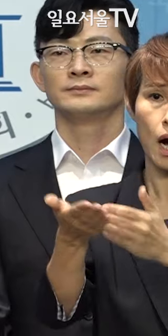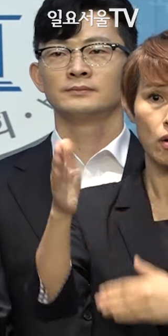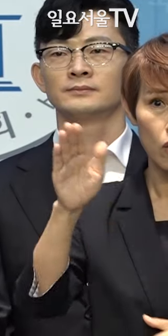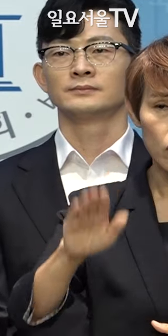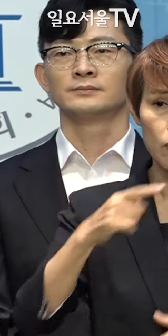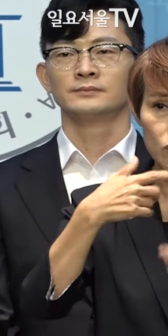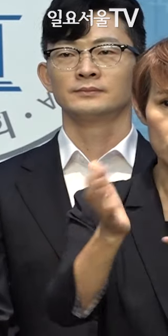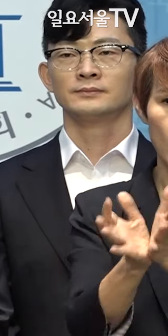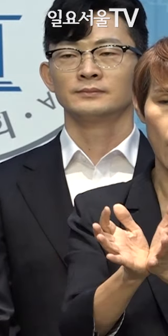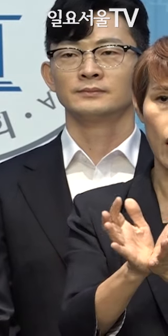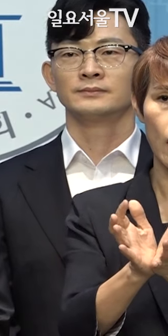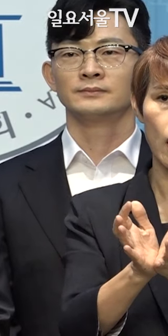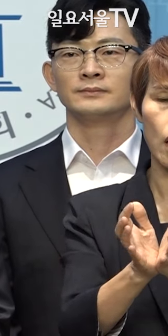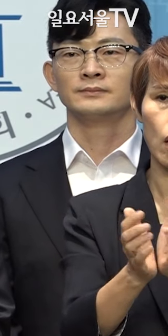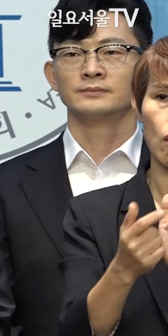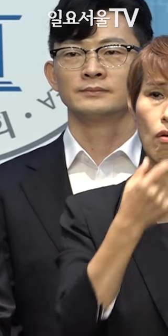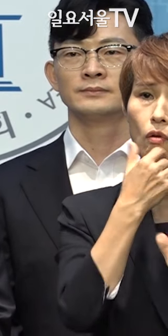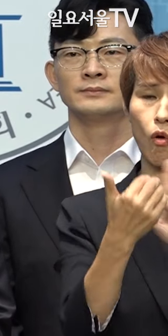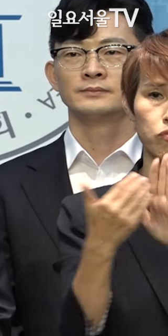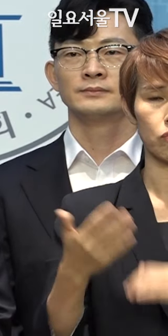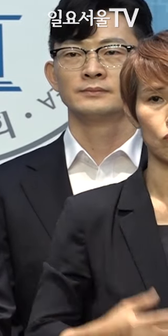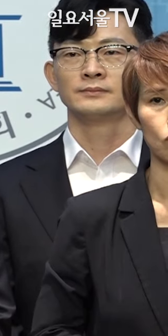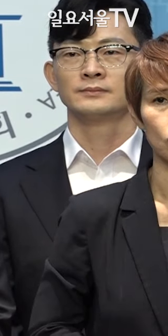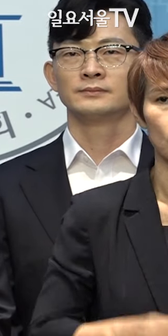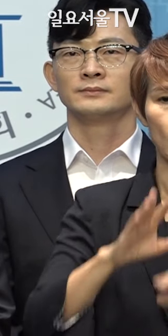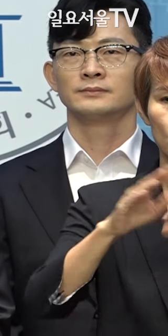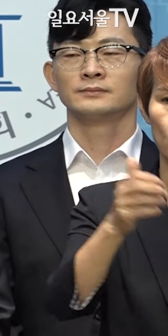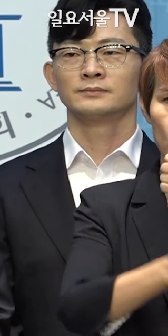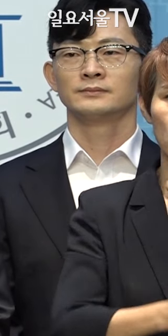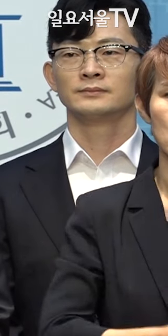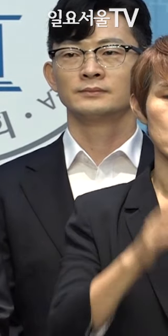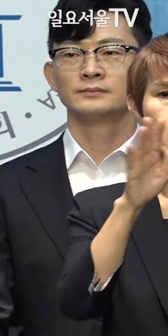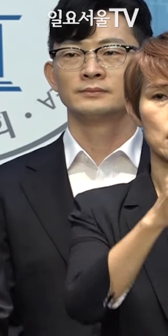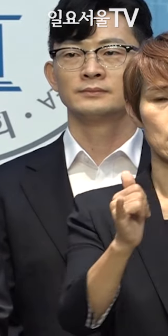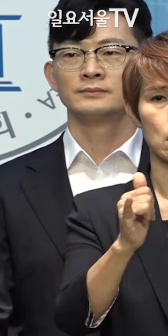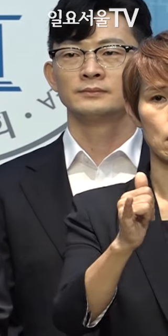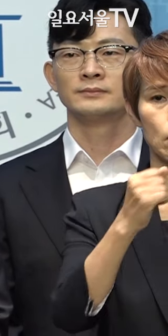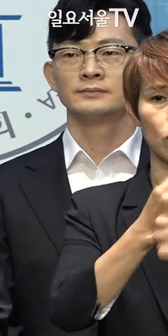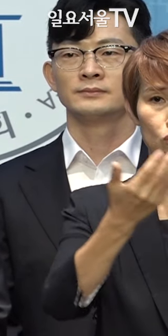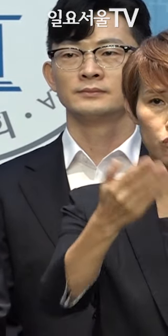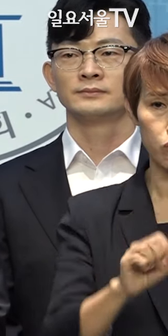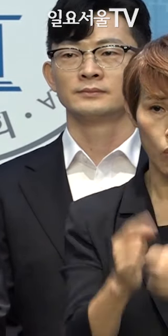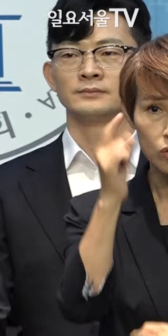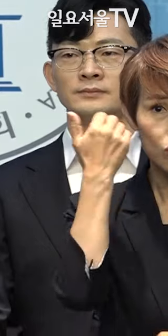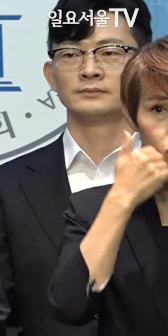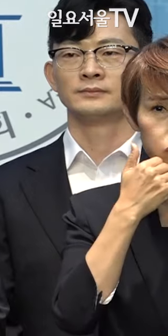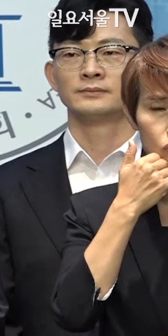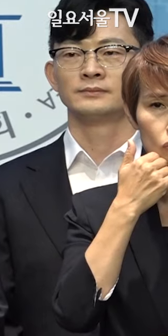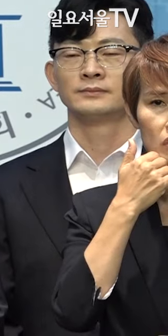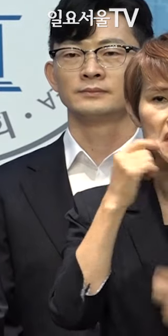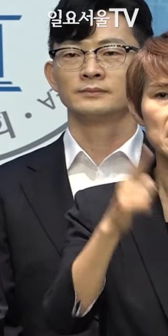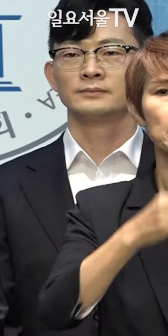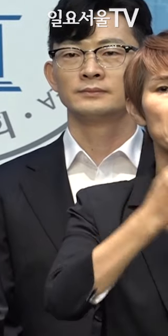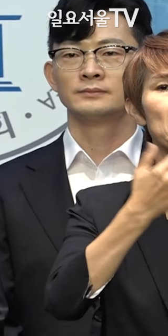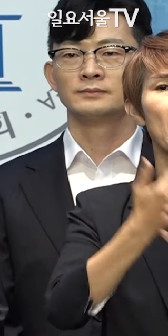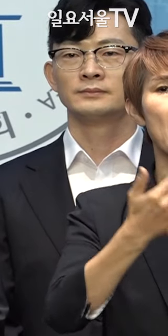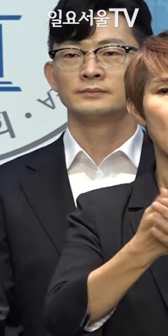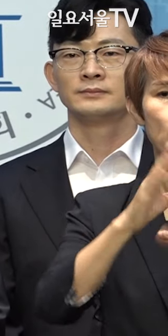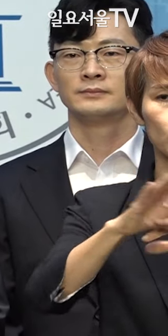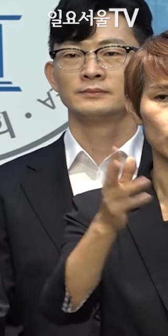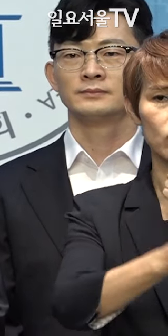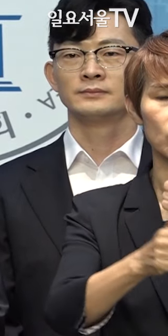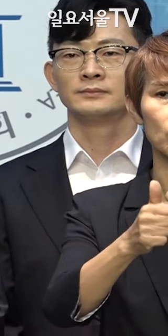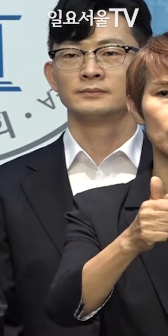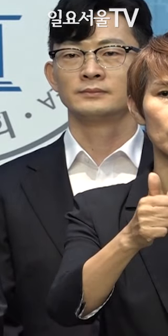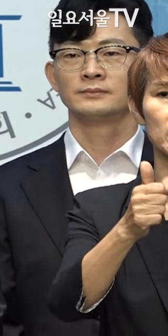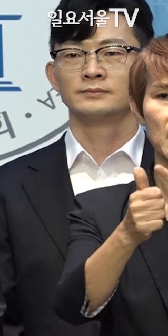민주당은 이를 받아들이지 않았습니다. 방통위 2인 체제의 원인 제공자가 2인 체제를 빌미로 방통위원장에 대한